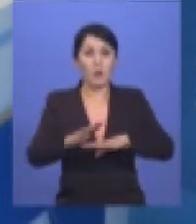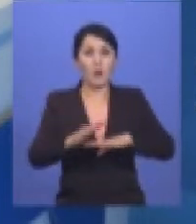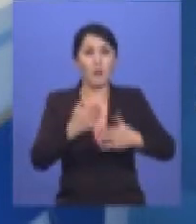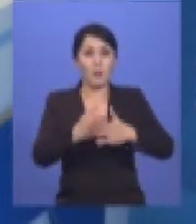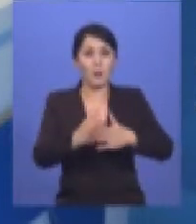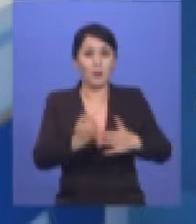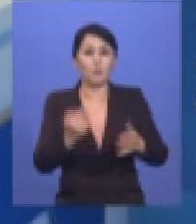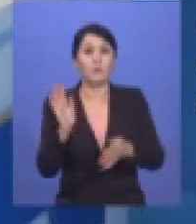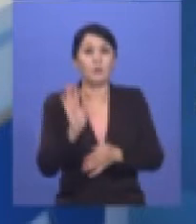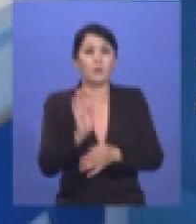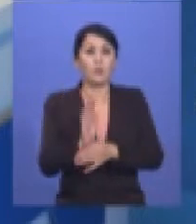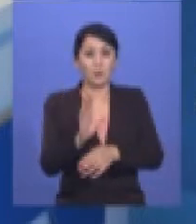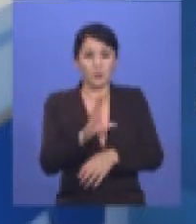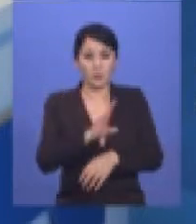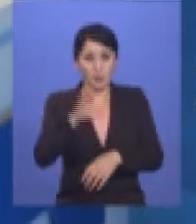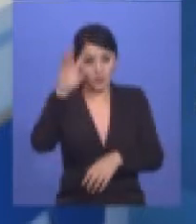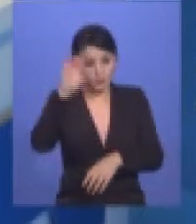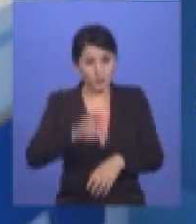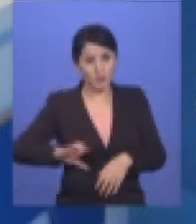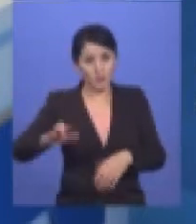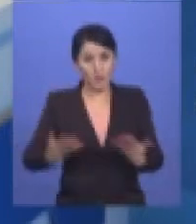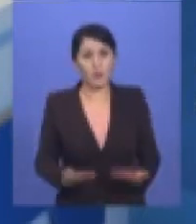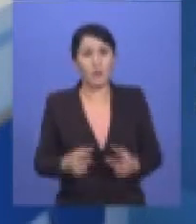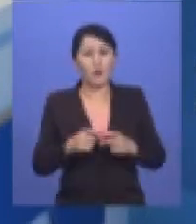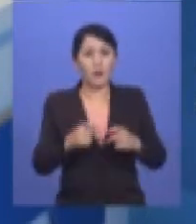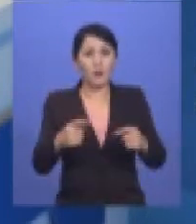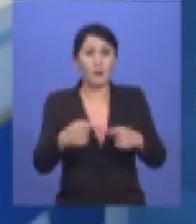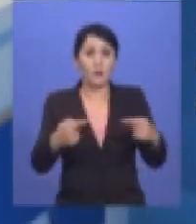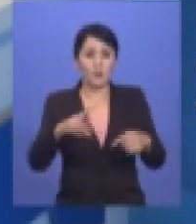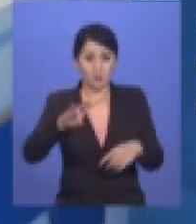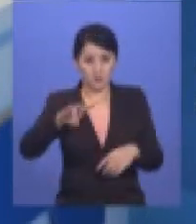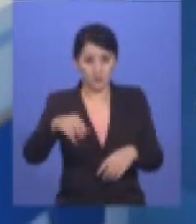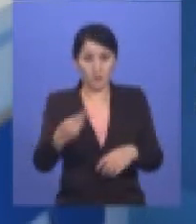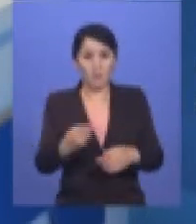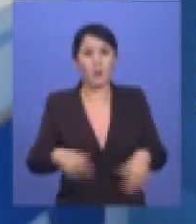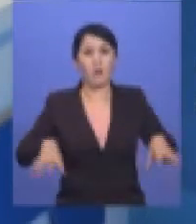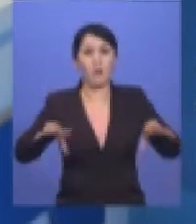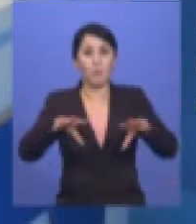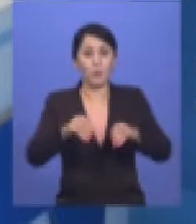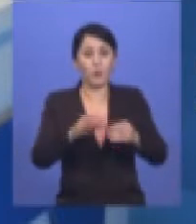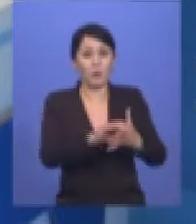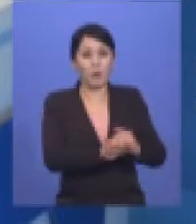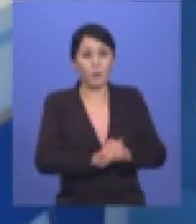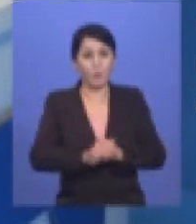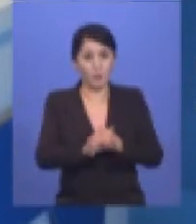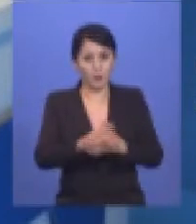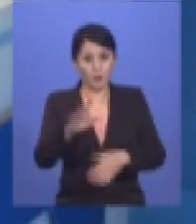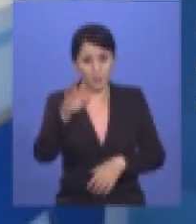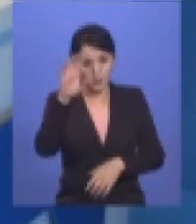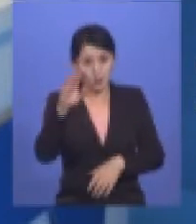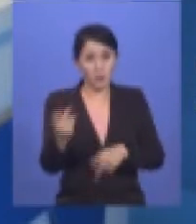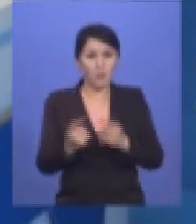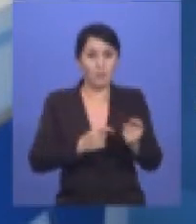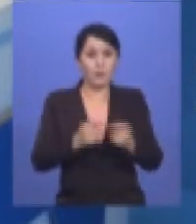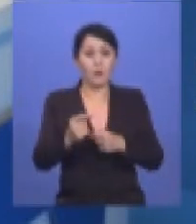алдында бірқатар тапсырмалар жүктеген болатын. Елімізді мекендеген сан этностың басын біріктіріп, айрандай ұйытып отырған ұйым мемлекет